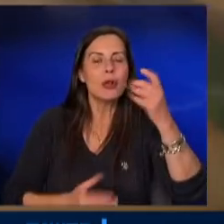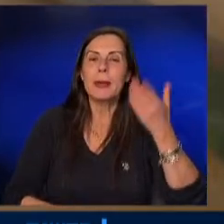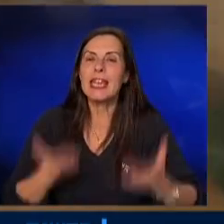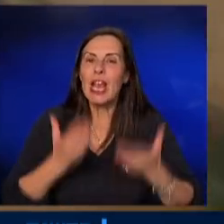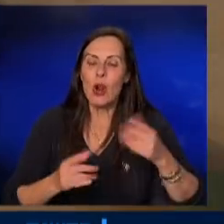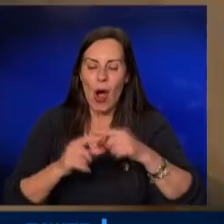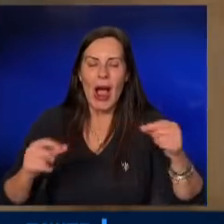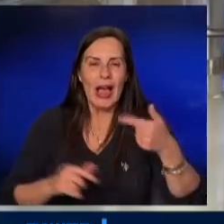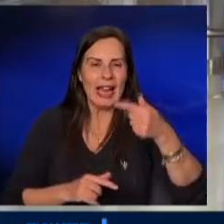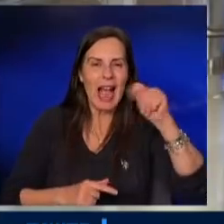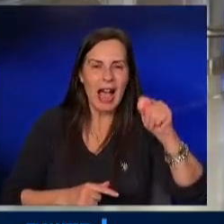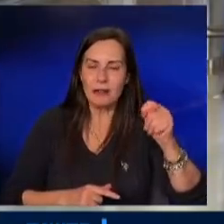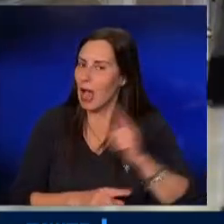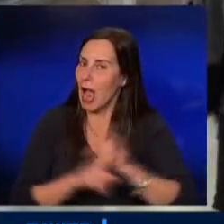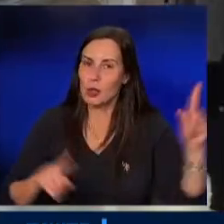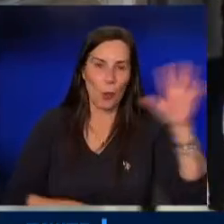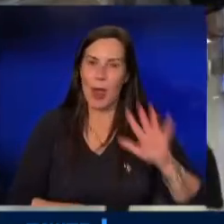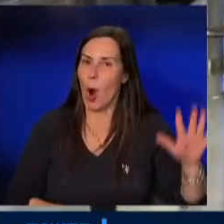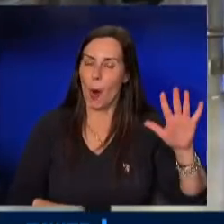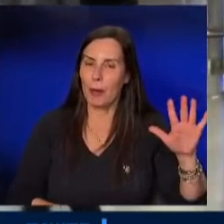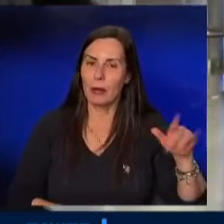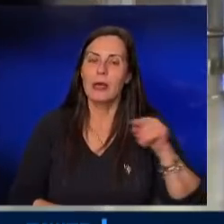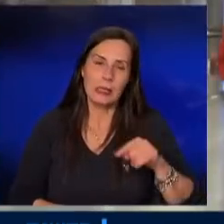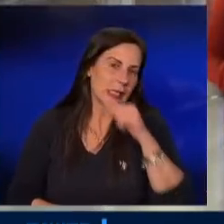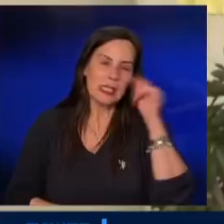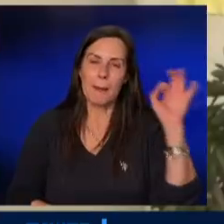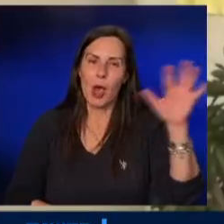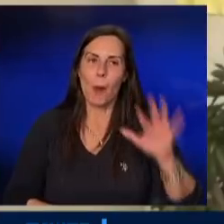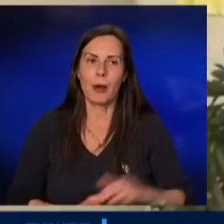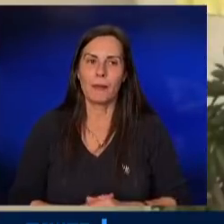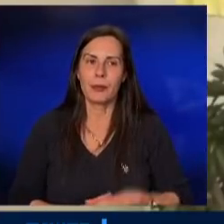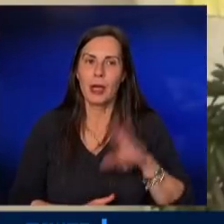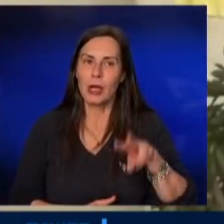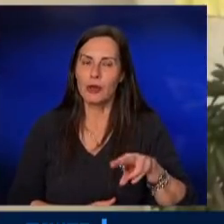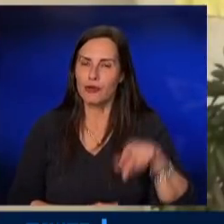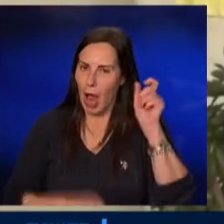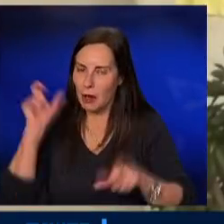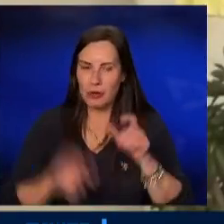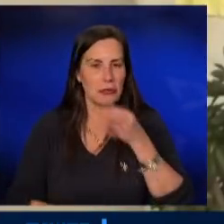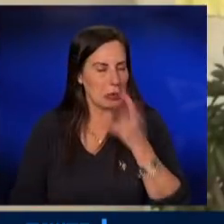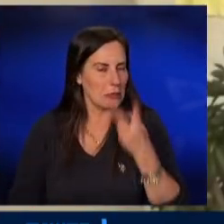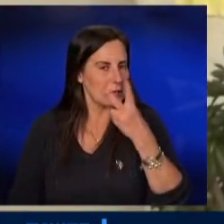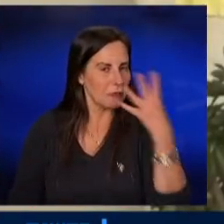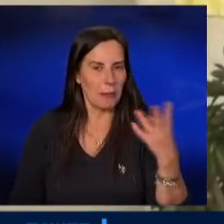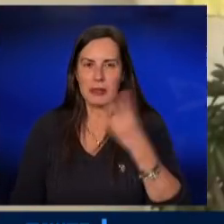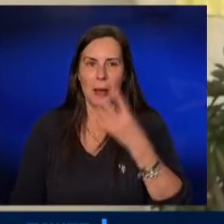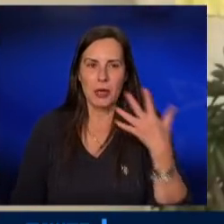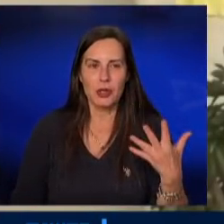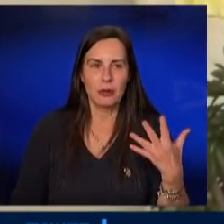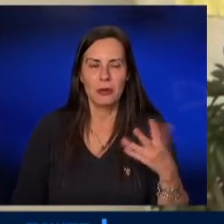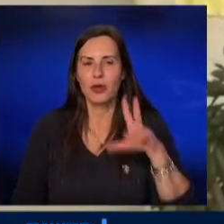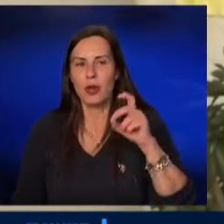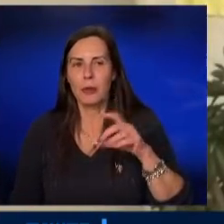קילוגרם גת, האסור באירופה, ונחשב לסם. יש סוכנים, צעירים, 24, 25,